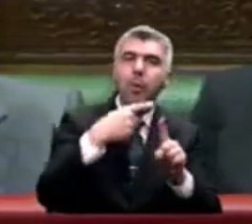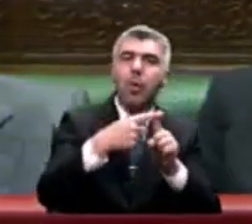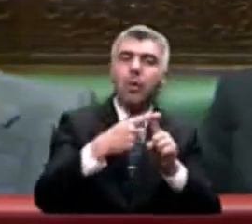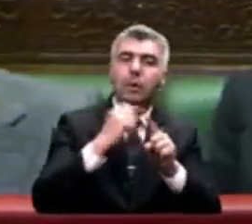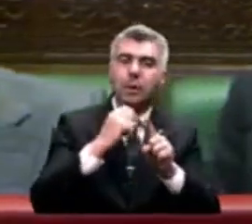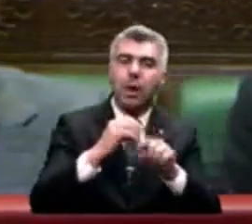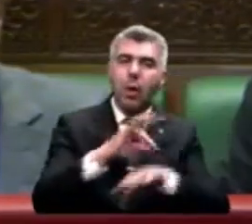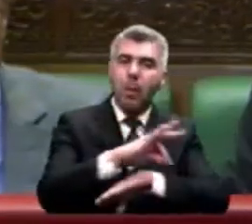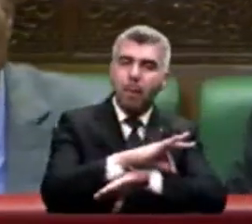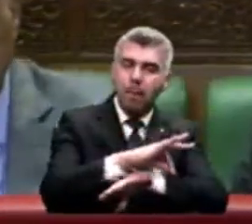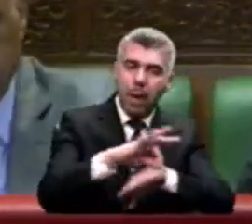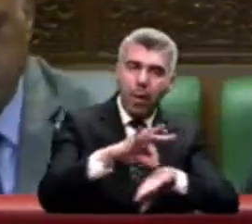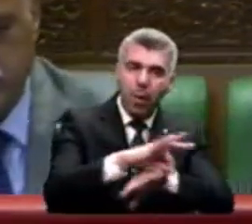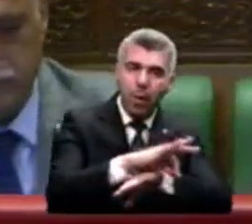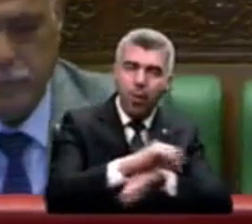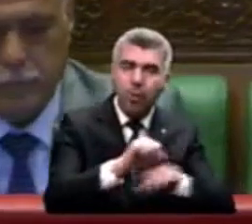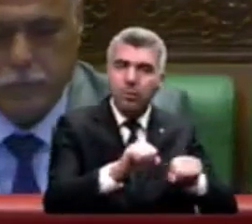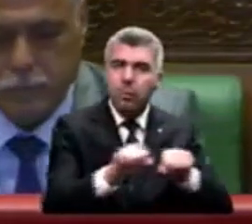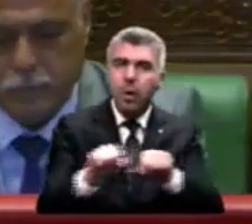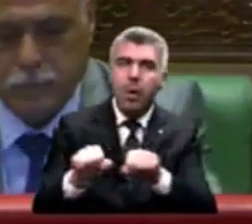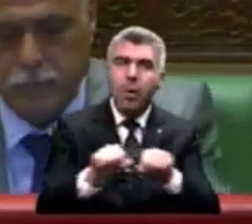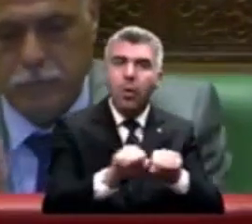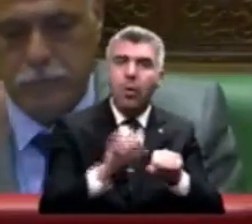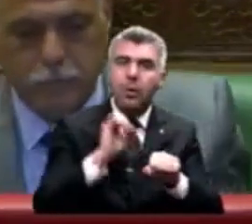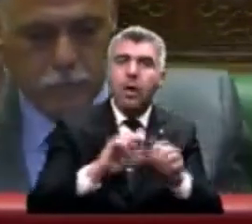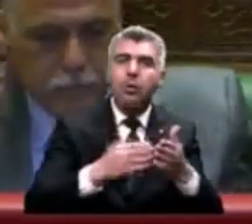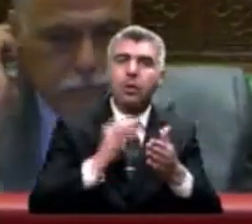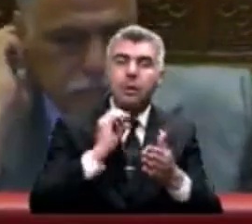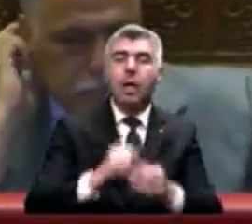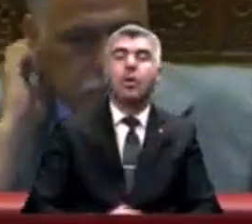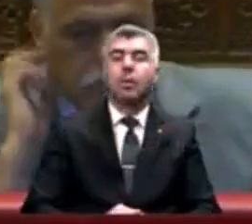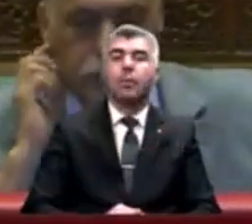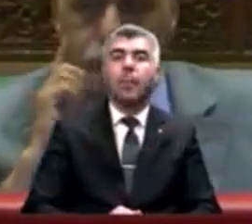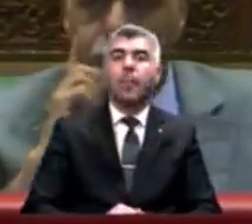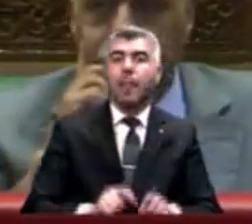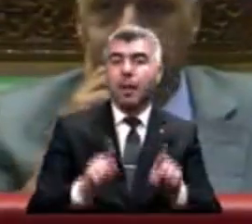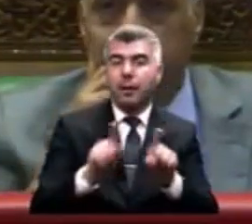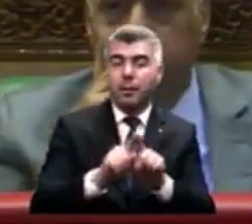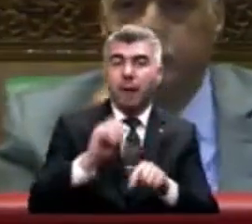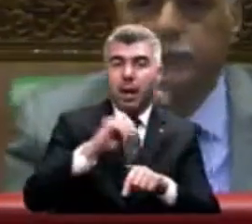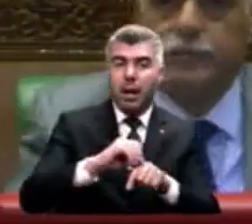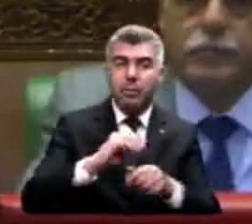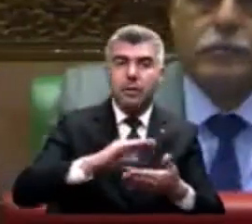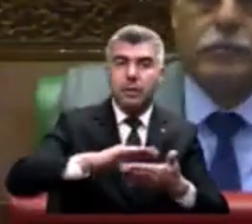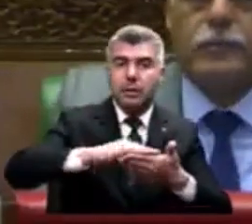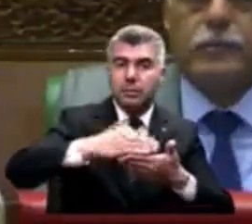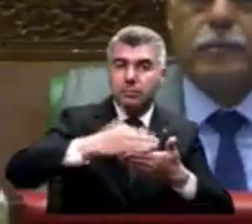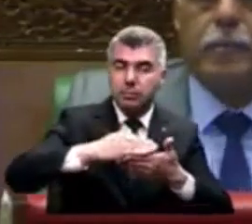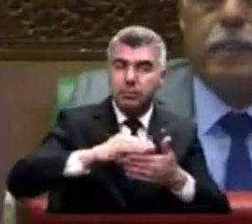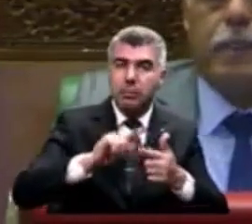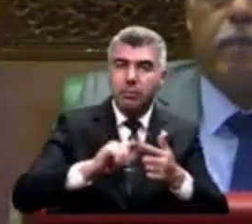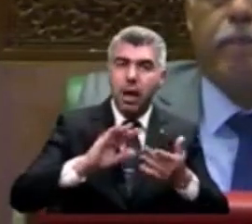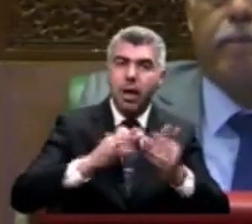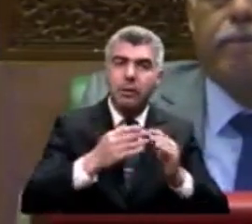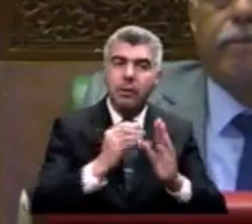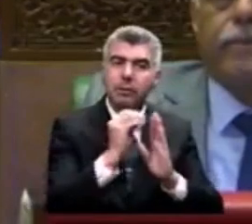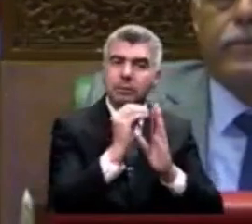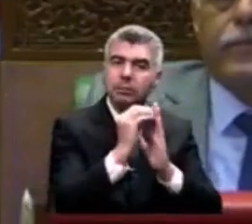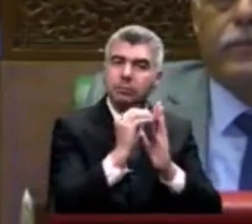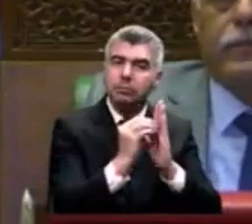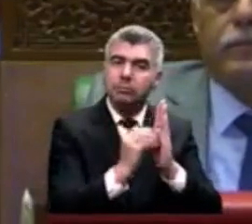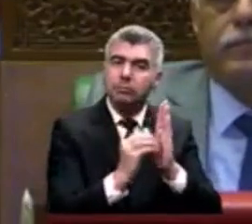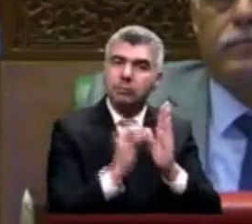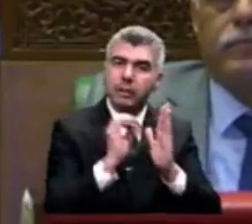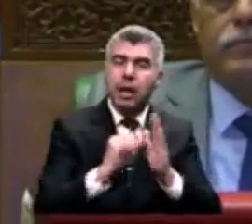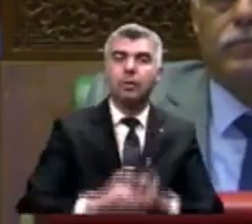الديداكتيكية، وكذا عتاد معلوماتي مع موارد رقمية.